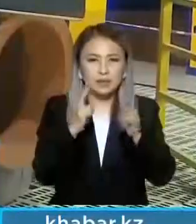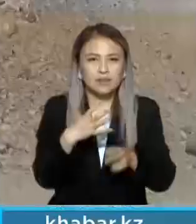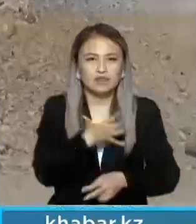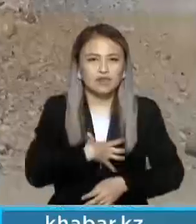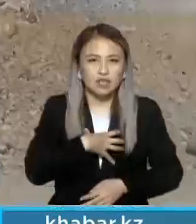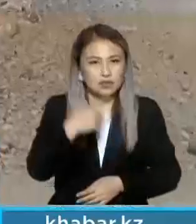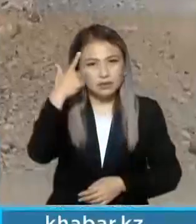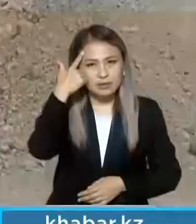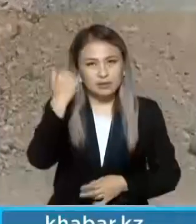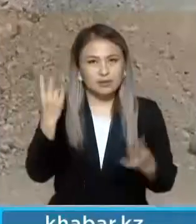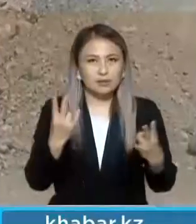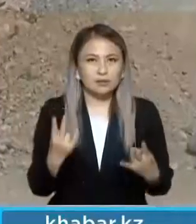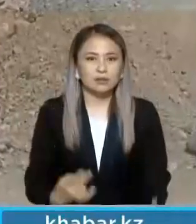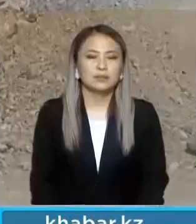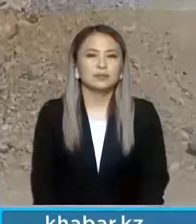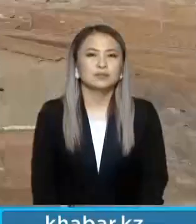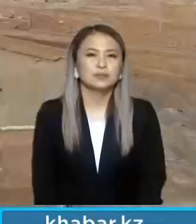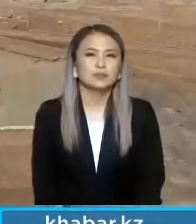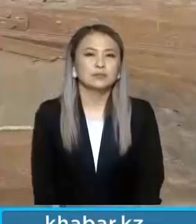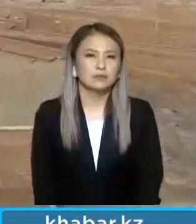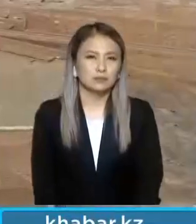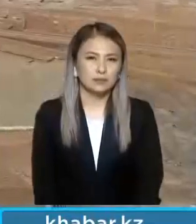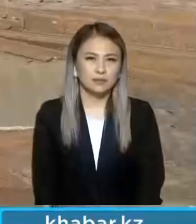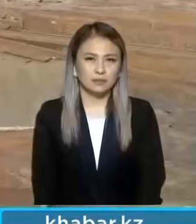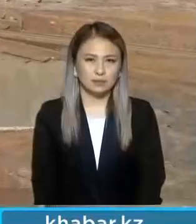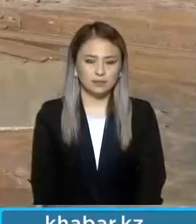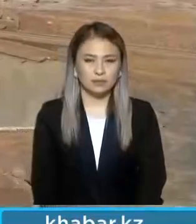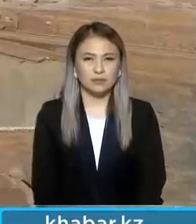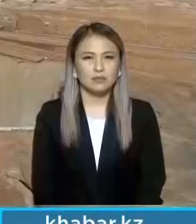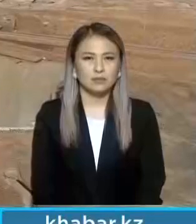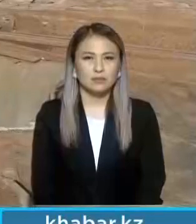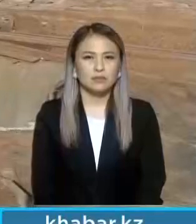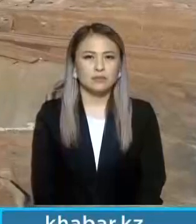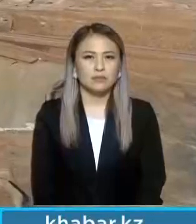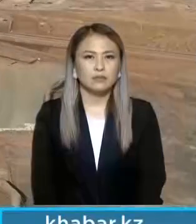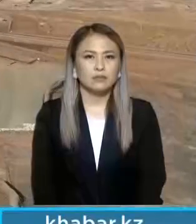маңызды. Гүлмайра Қуатбайқызы, Әсем Өтешова, Берік Жобалайұлы, Абай облысынан хабар.